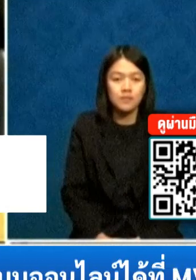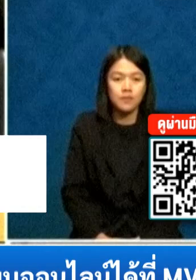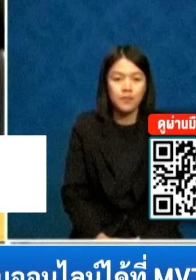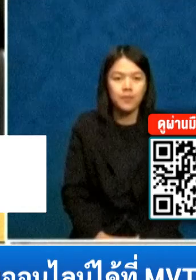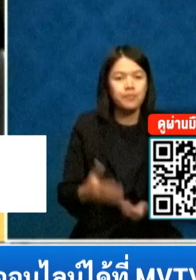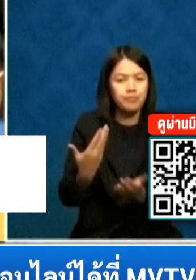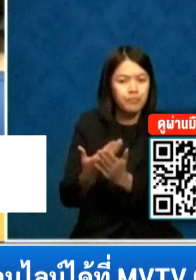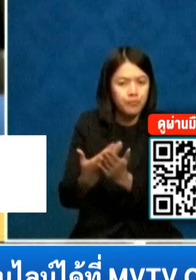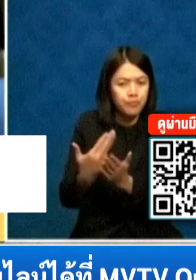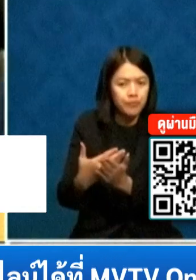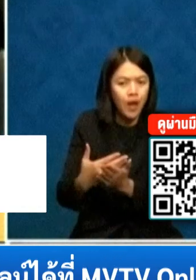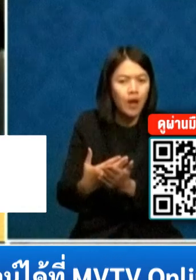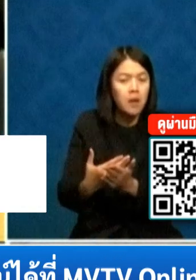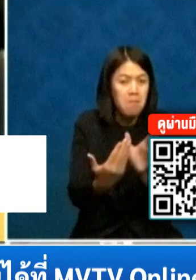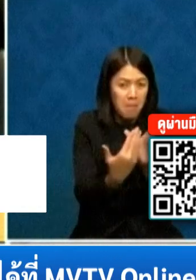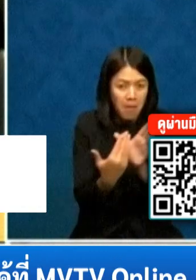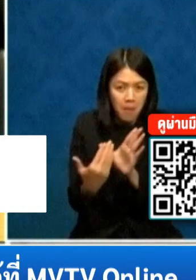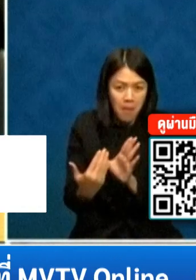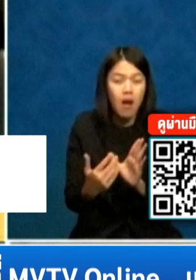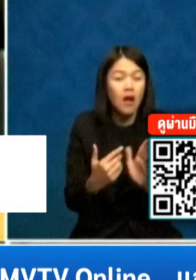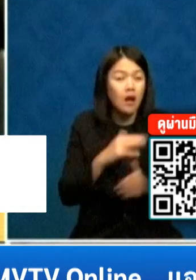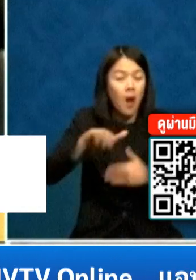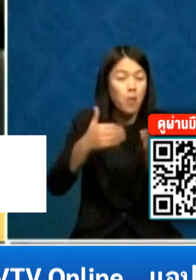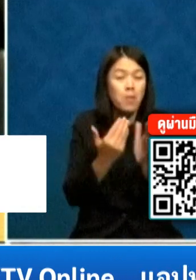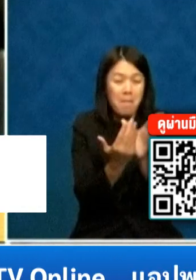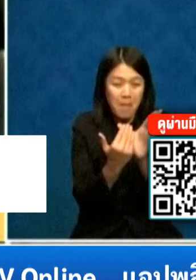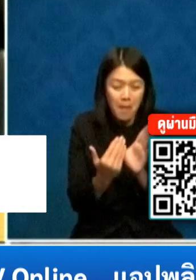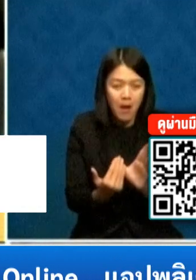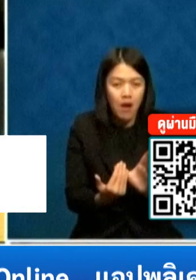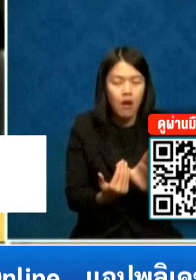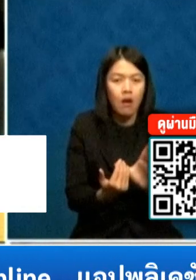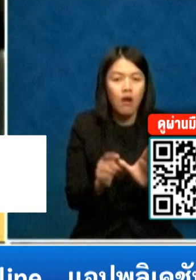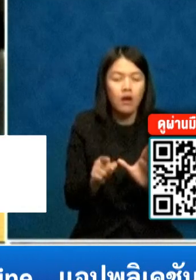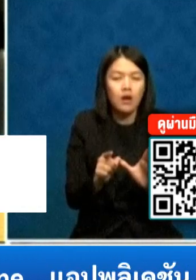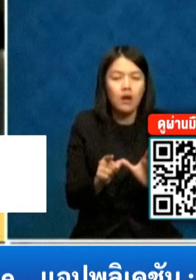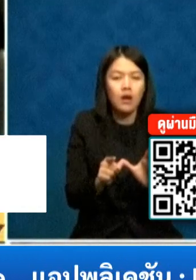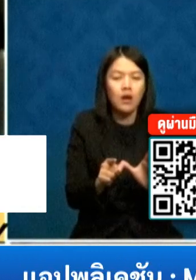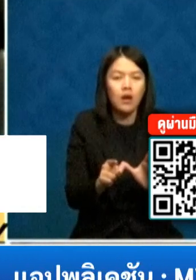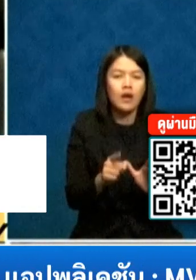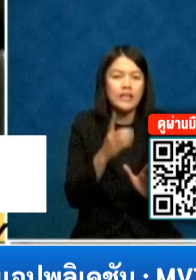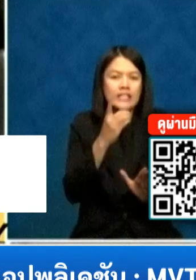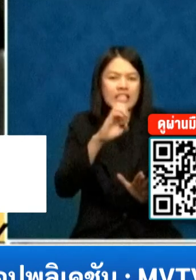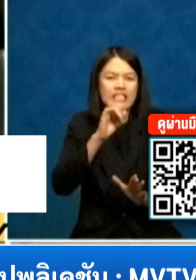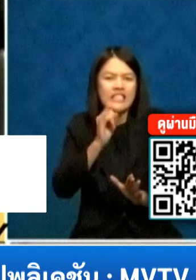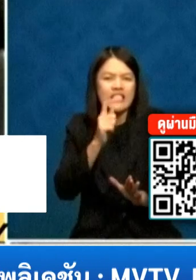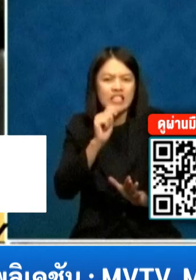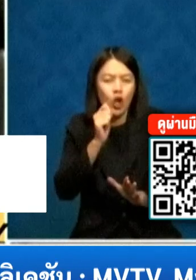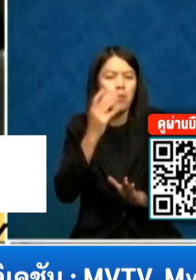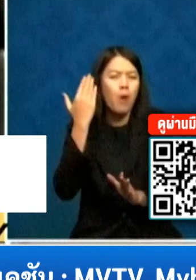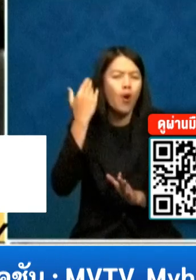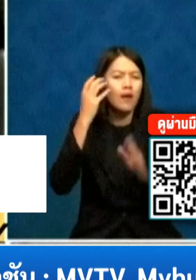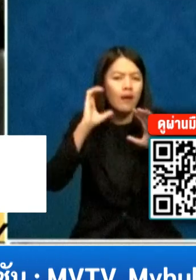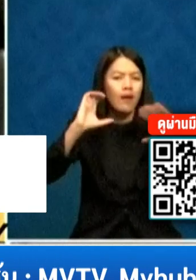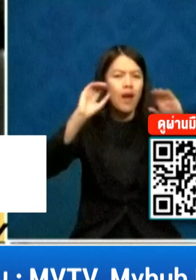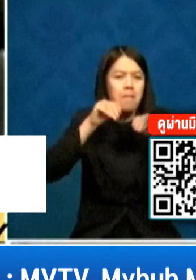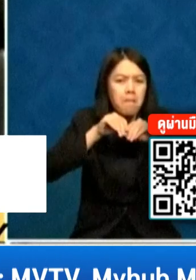ค่าใช้จ่ายกับผู้ที่ลงทะเบียนนะวันนี้เนี่ยนะครับท่านประธานครับผู้ลงทะเบียนดิจิตอลวอลเล็ตตั้งแต่มีรัฐบาลมีการประกาศลง